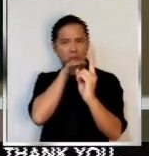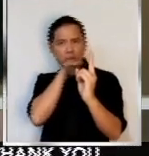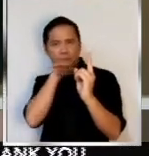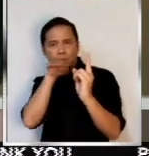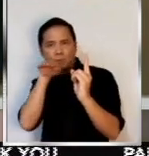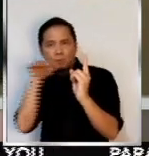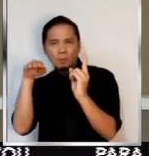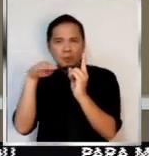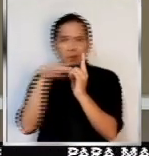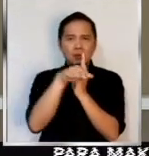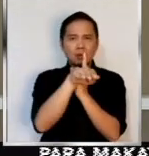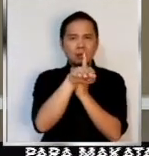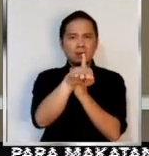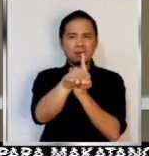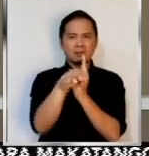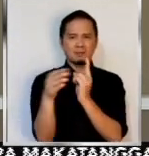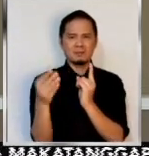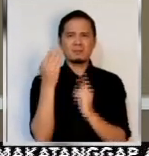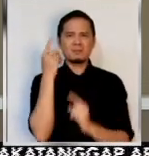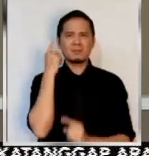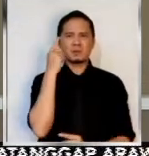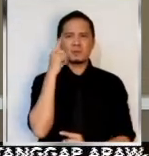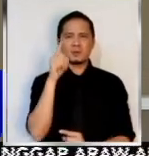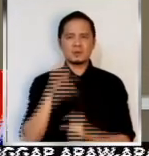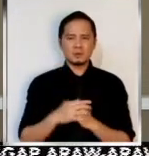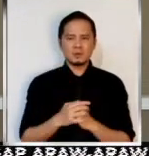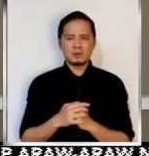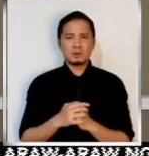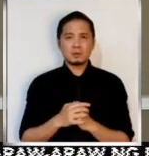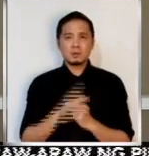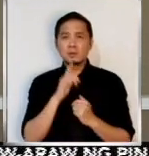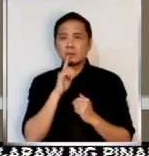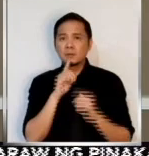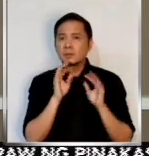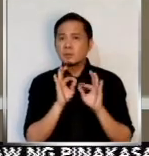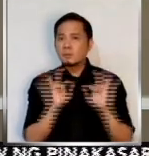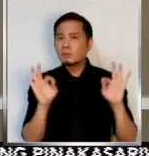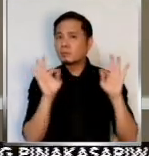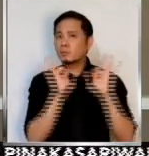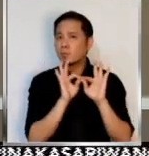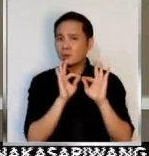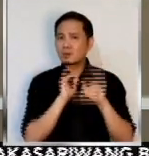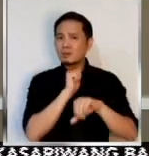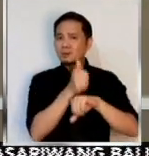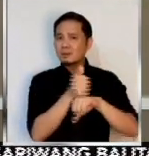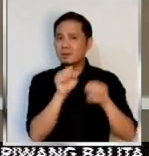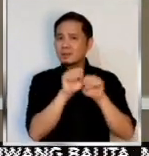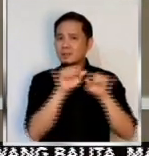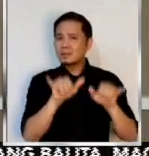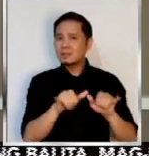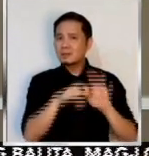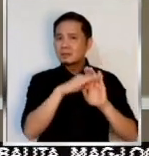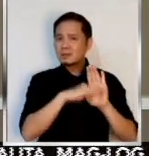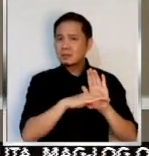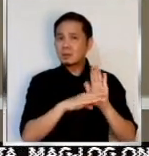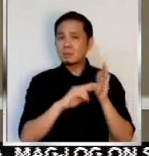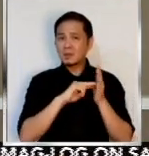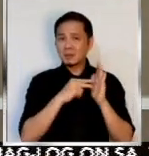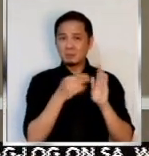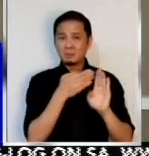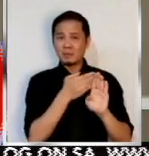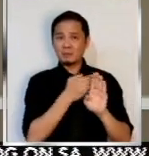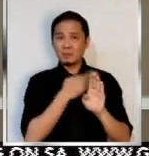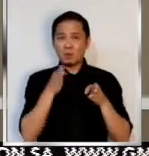of the widened road. Di ba ho, dapat in the proper order of things, dapat bago mag road widening, ilipat muna nila yung